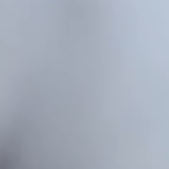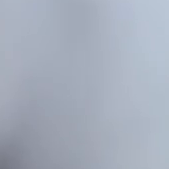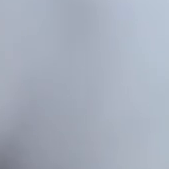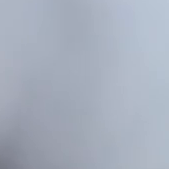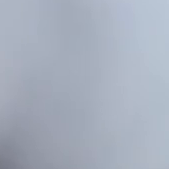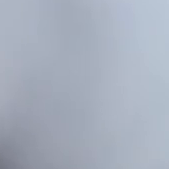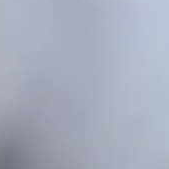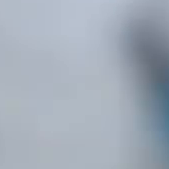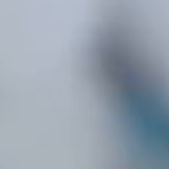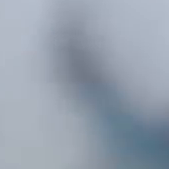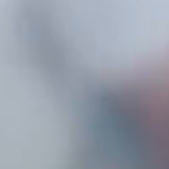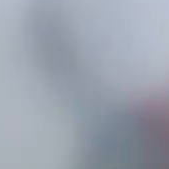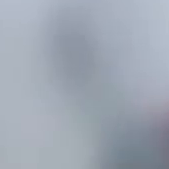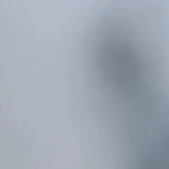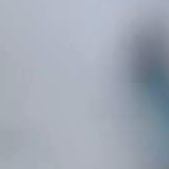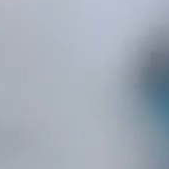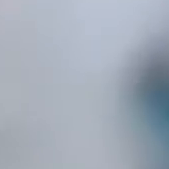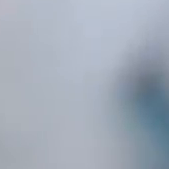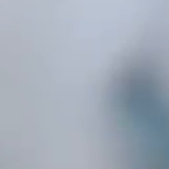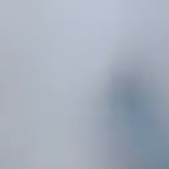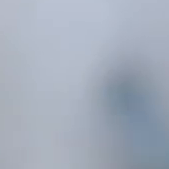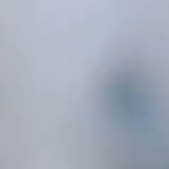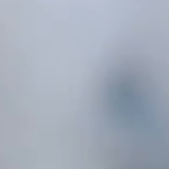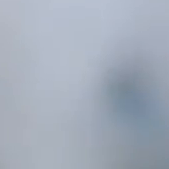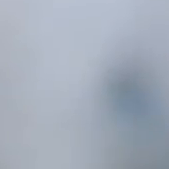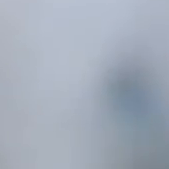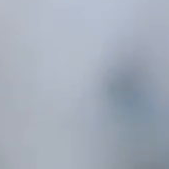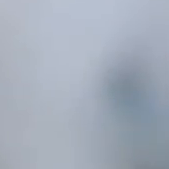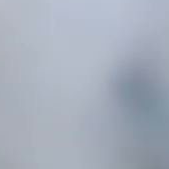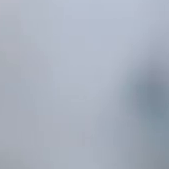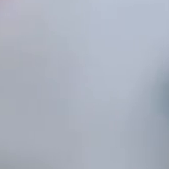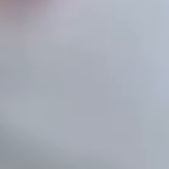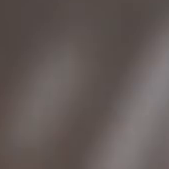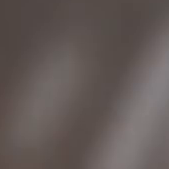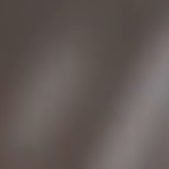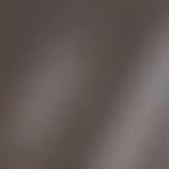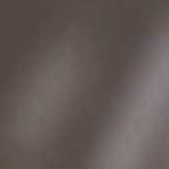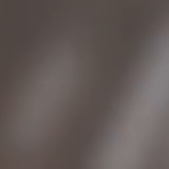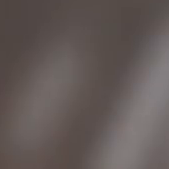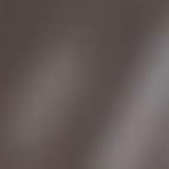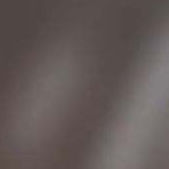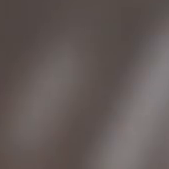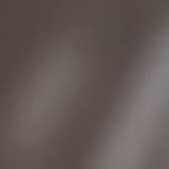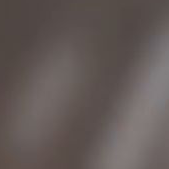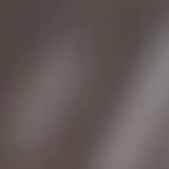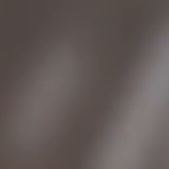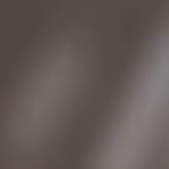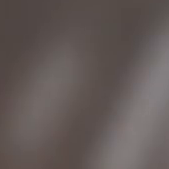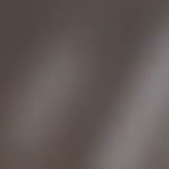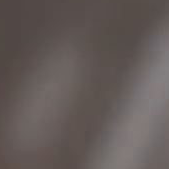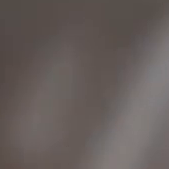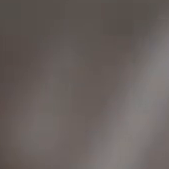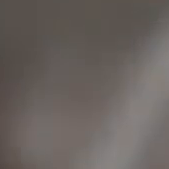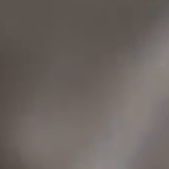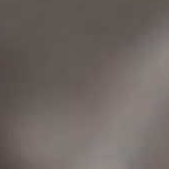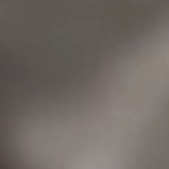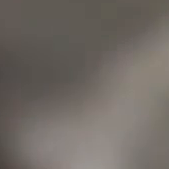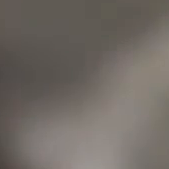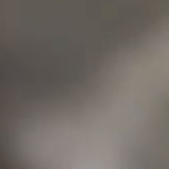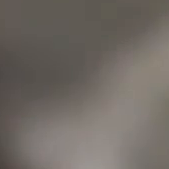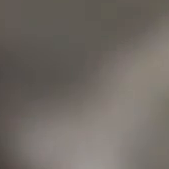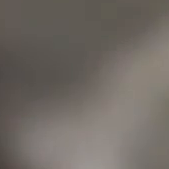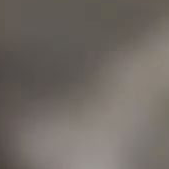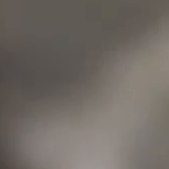ng wheelchair sa inyo. Hanggang ngayon po sa simbahan pa po kami nakatira dahil po yung bahay po namin ay sira pa